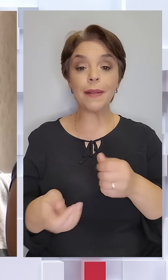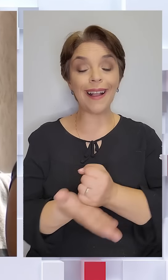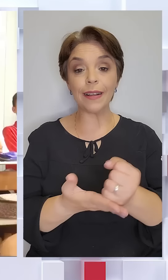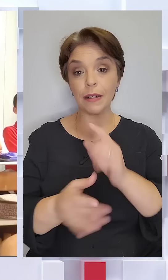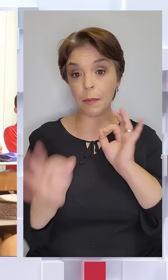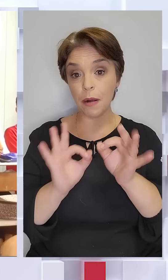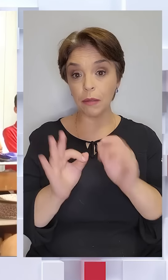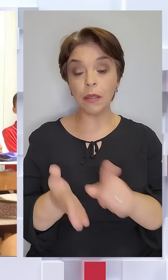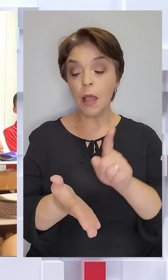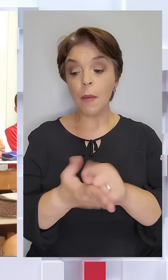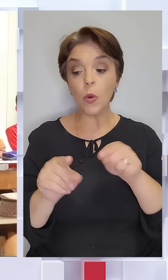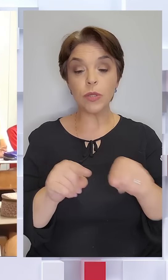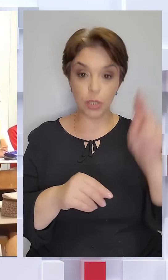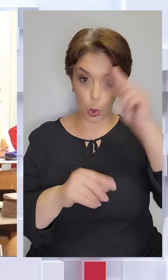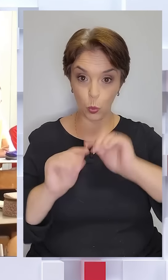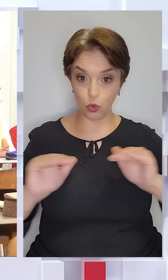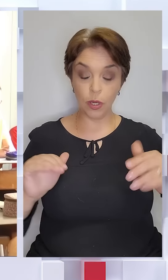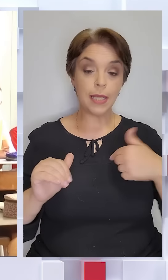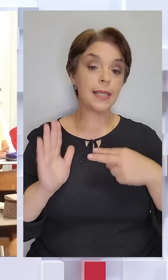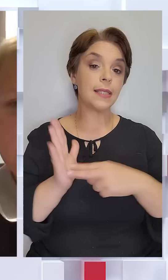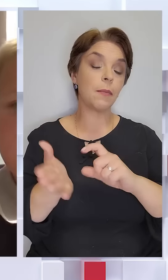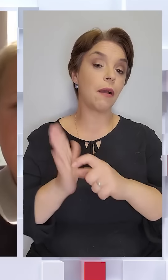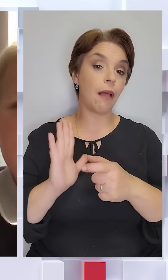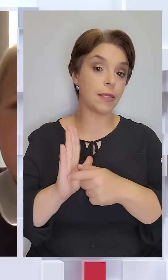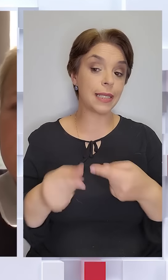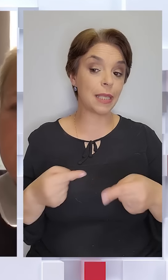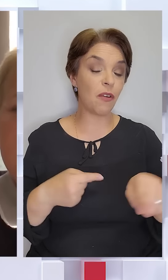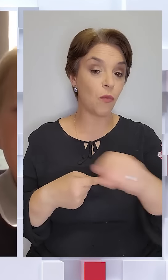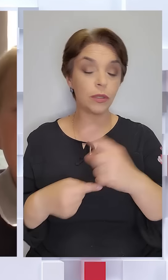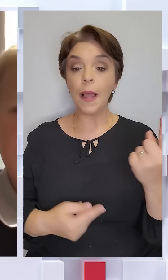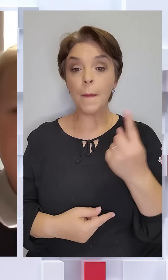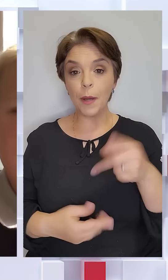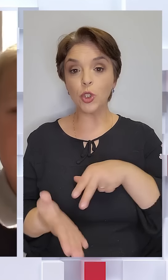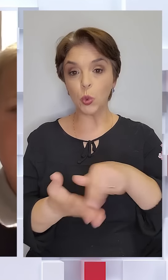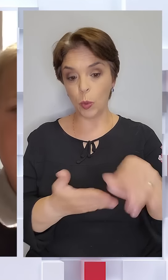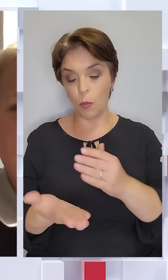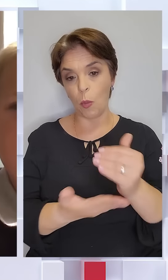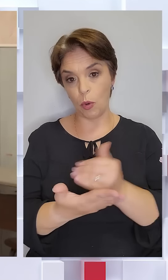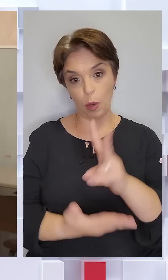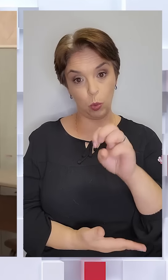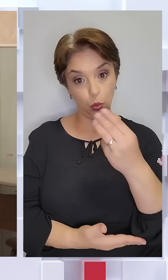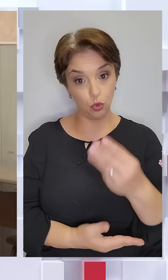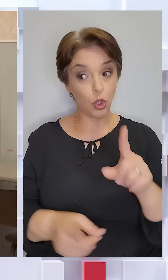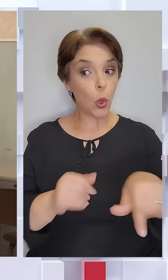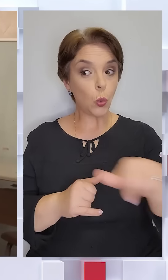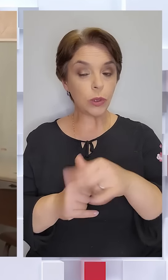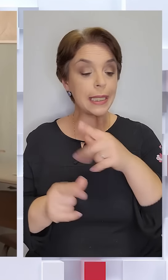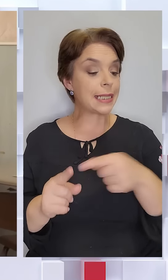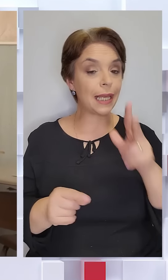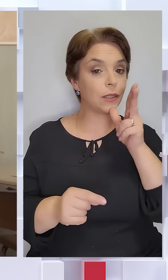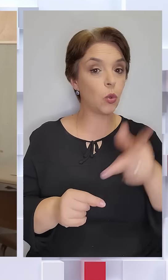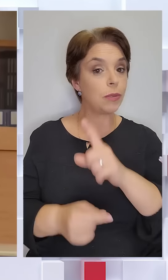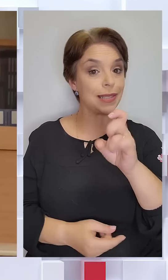кар'єрними радниками мають ось ці учні. Це семикласники. І саме вони перші йдуть за програмою НУШ. Що у них за